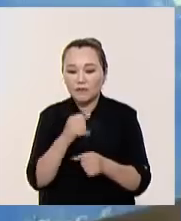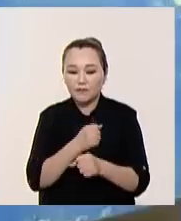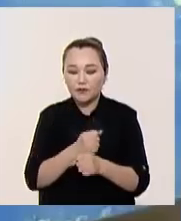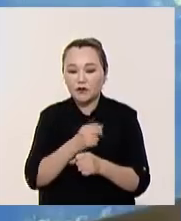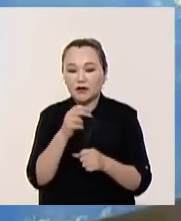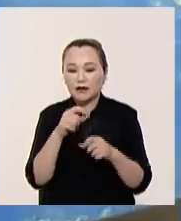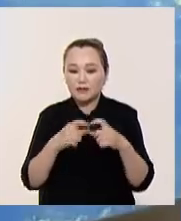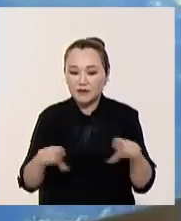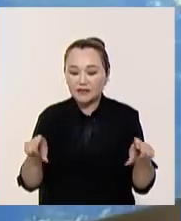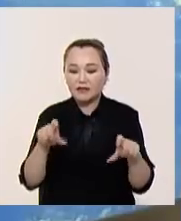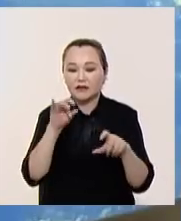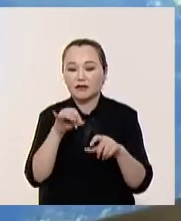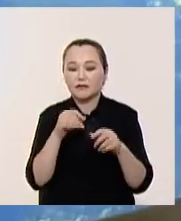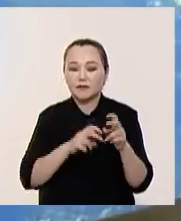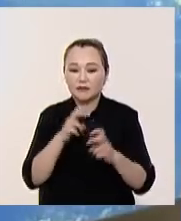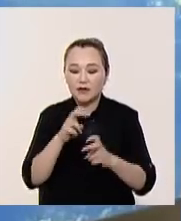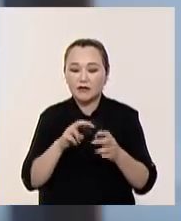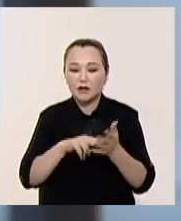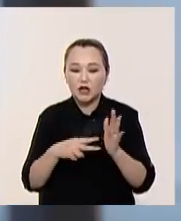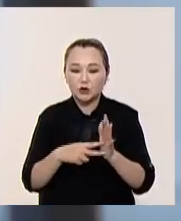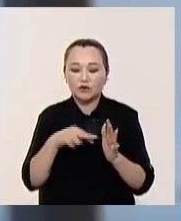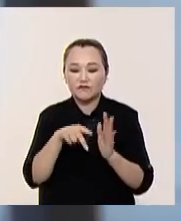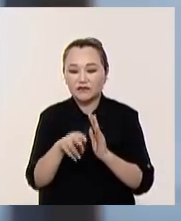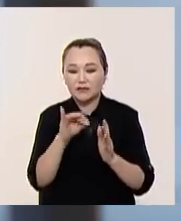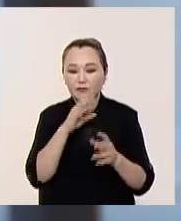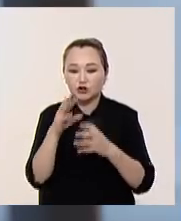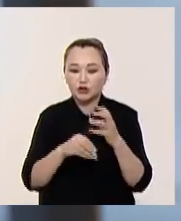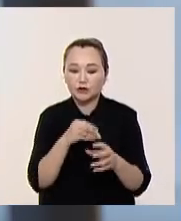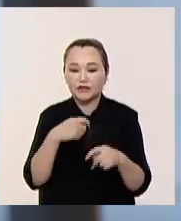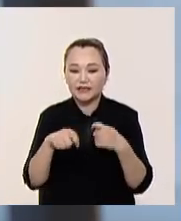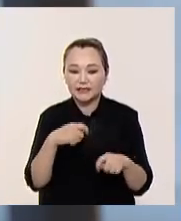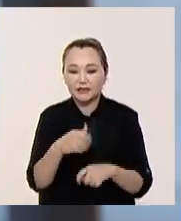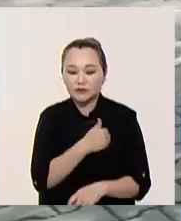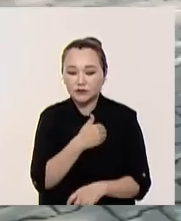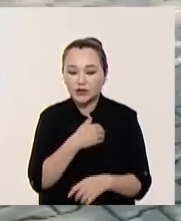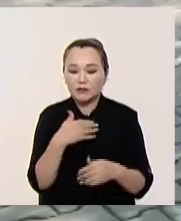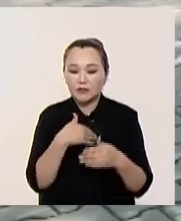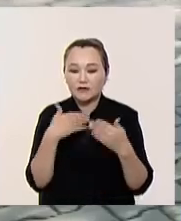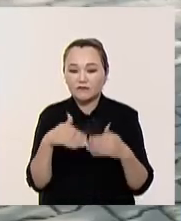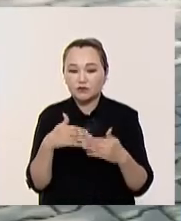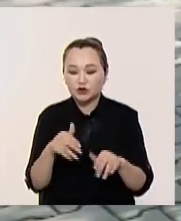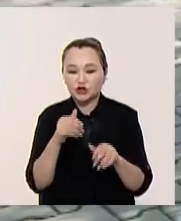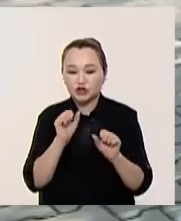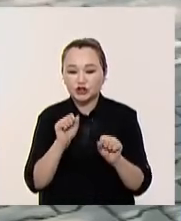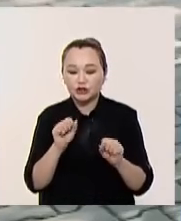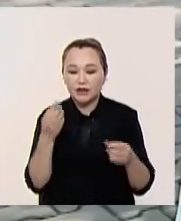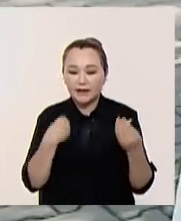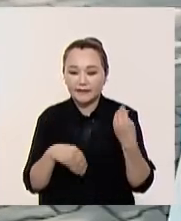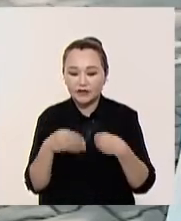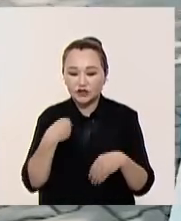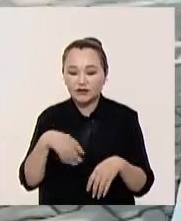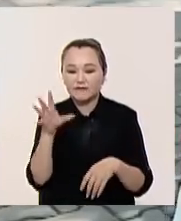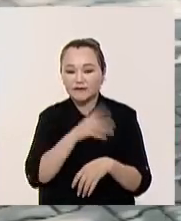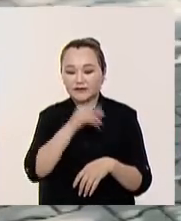полиуретановые бинты и многое другое. Предприятие планирует выйти и на международный рынок. мы выпускаем защитную одежду. То есть